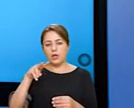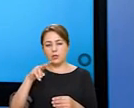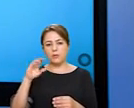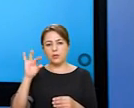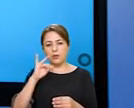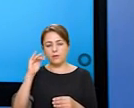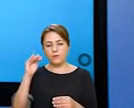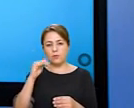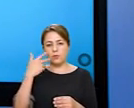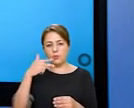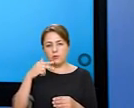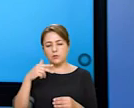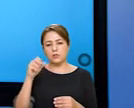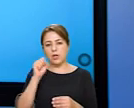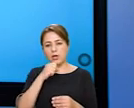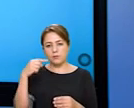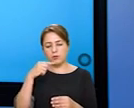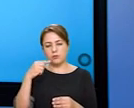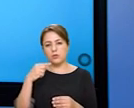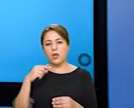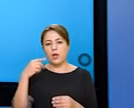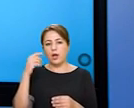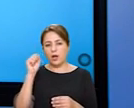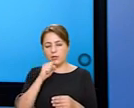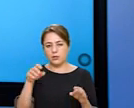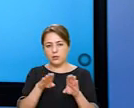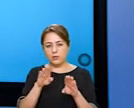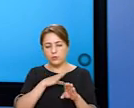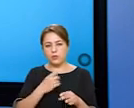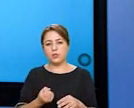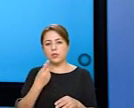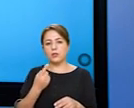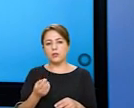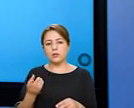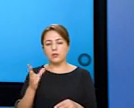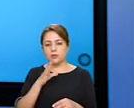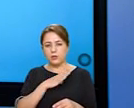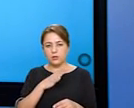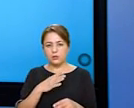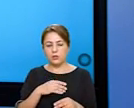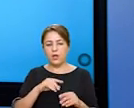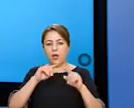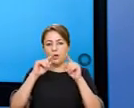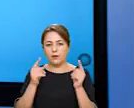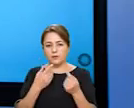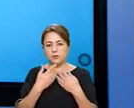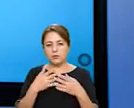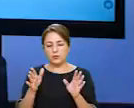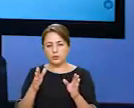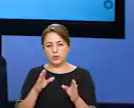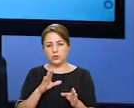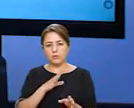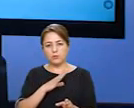ифодамыз 30 а минус а квадратке тен болды. Қайырдан келді, қағысларыны оч нәтижесі де хасыл